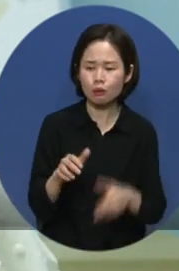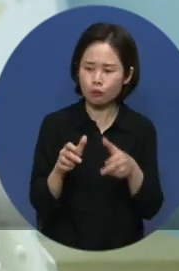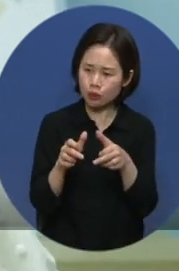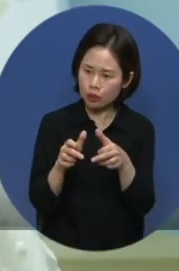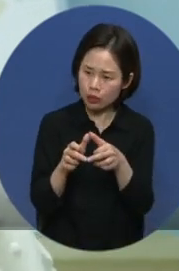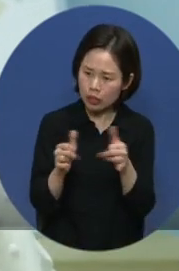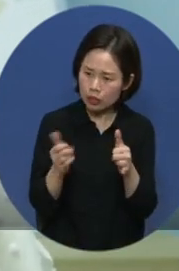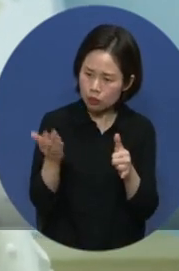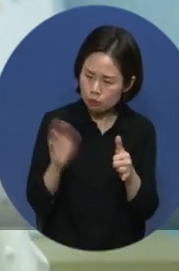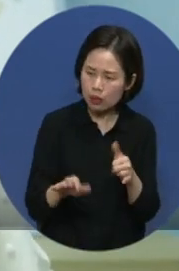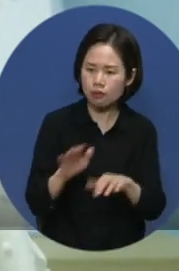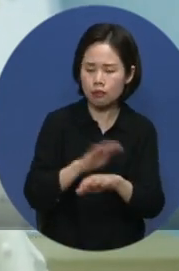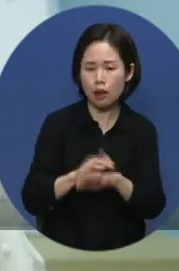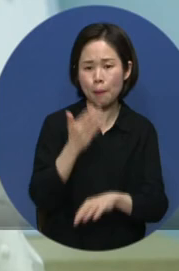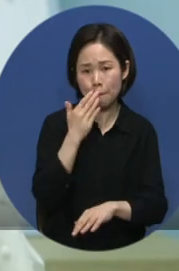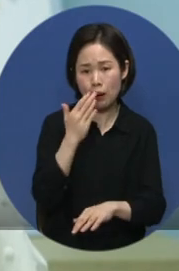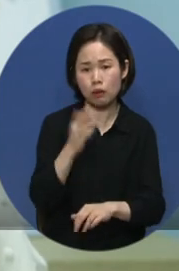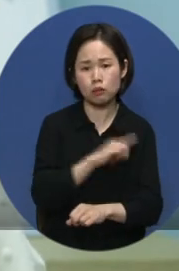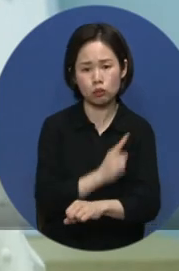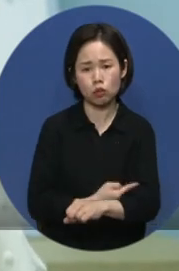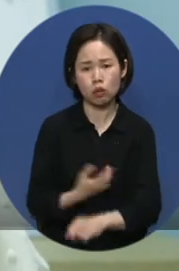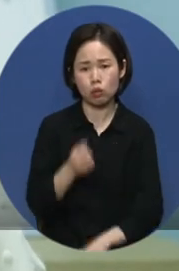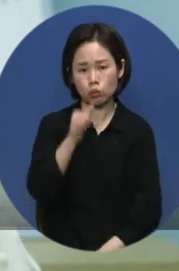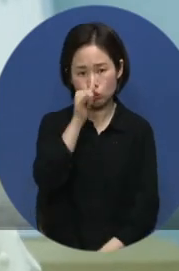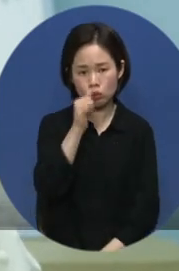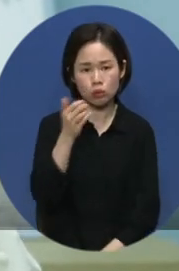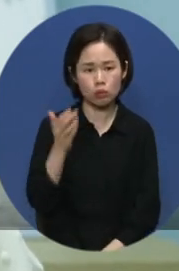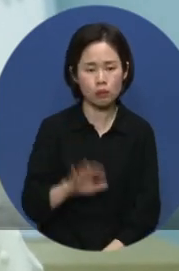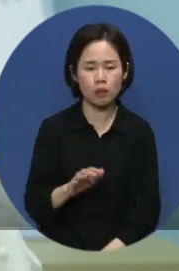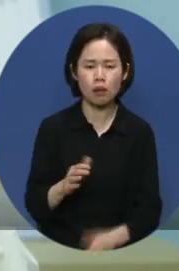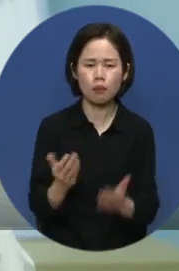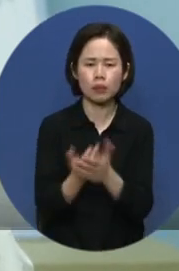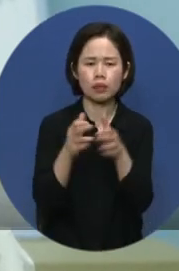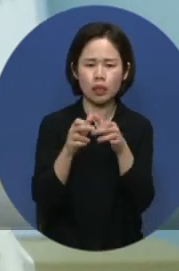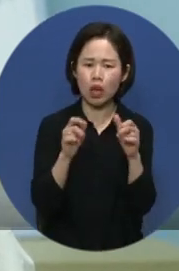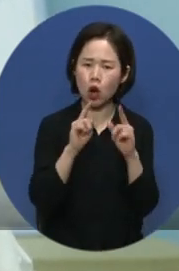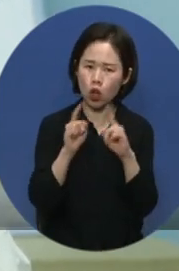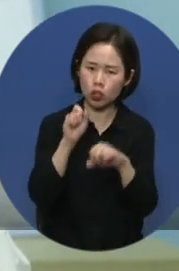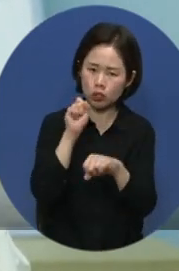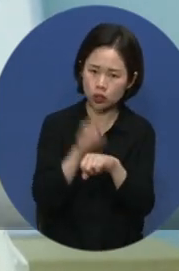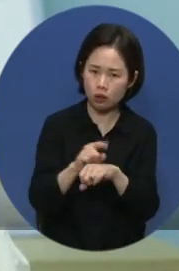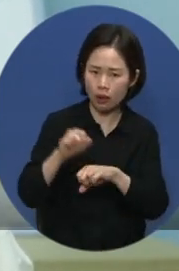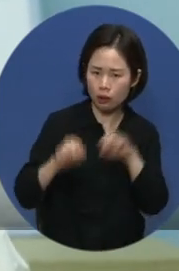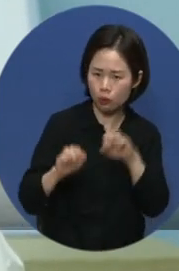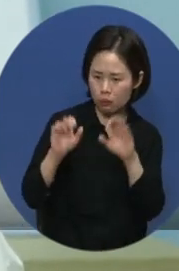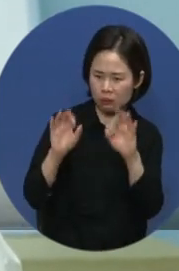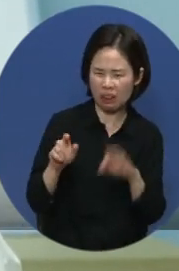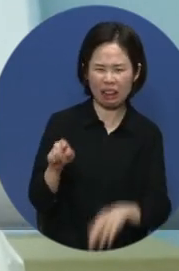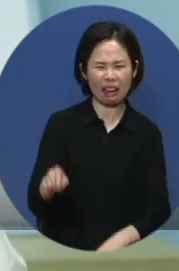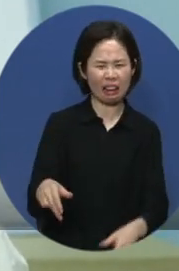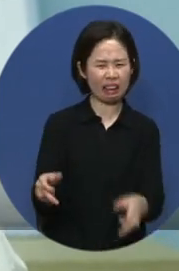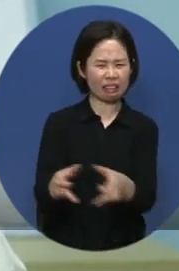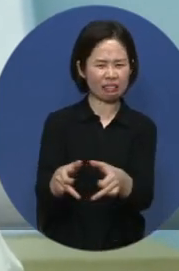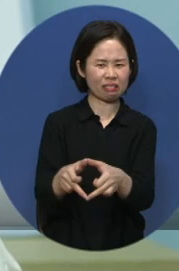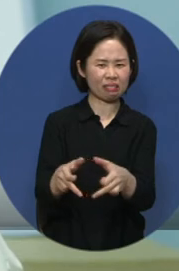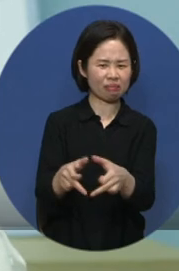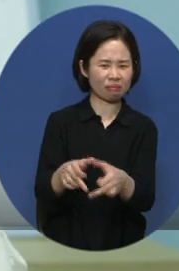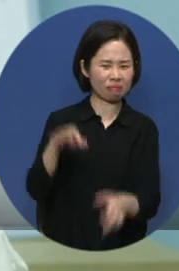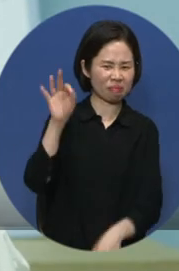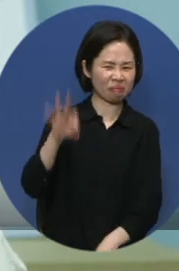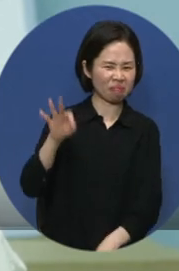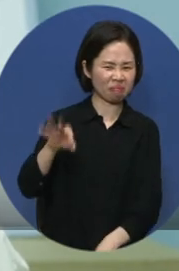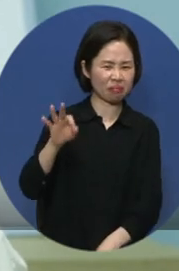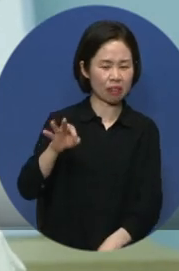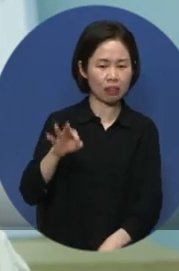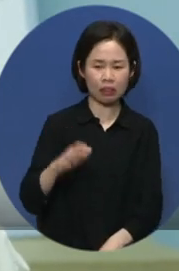근데 발달장애인이 언어적 특성 혹은 행동을 보고 발달장애인을 그냥 장애인으로만 바라본다든가